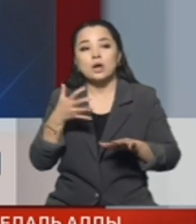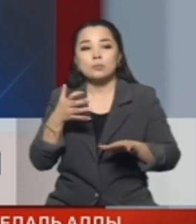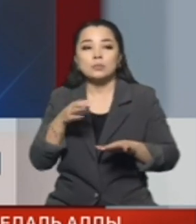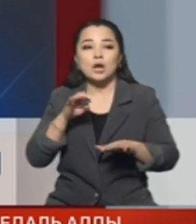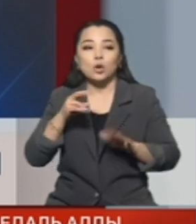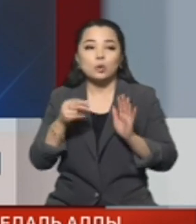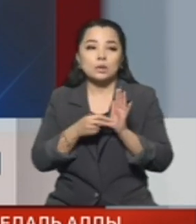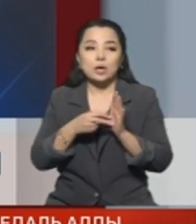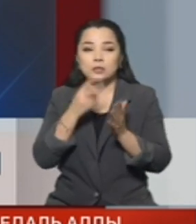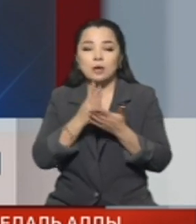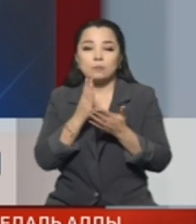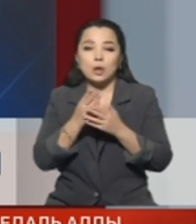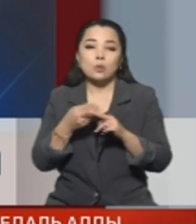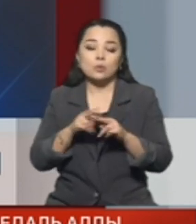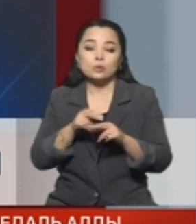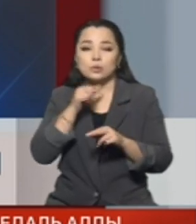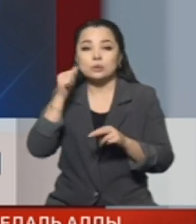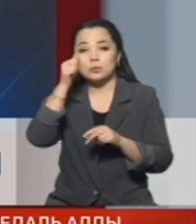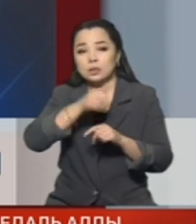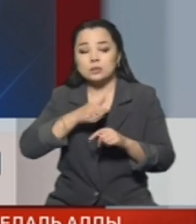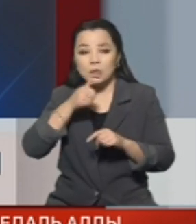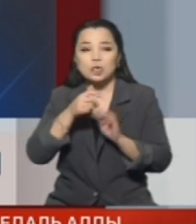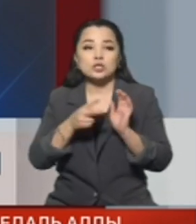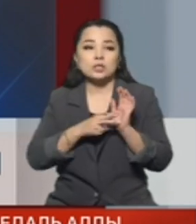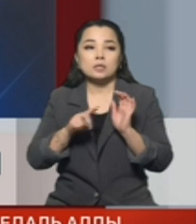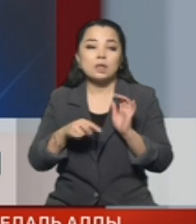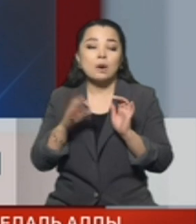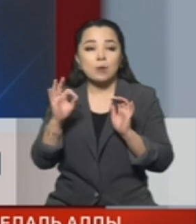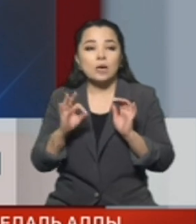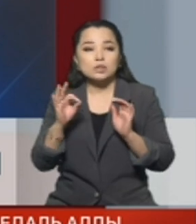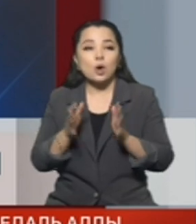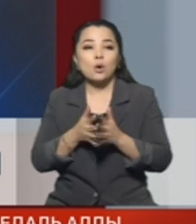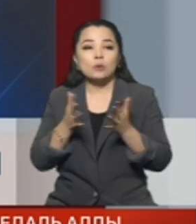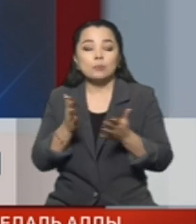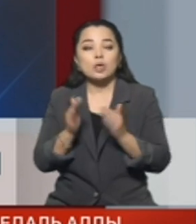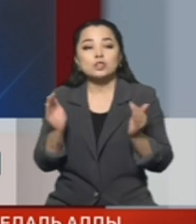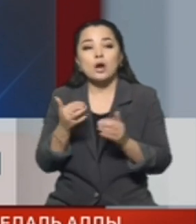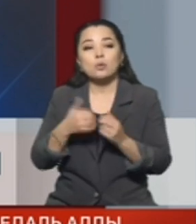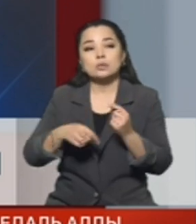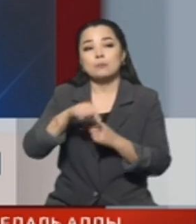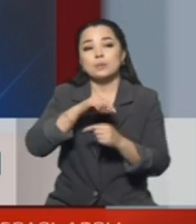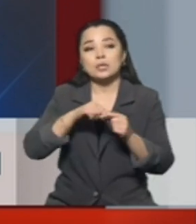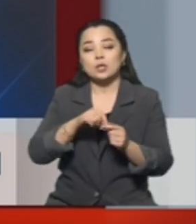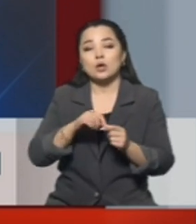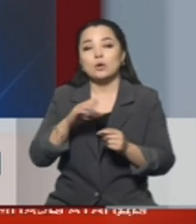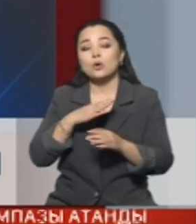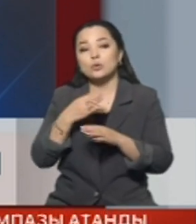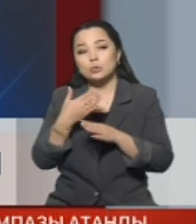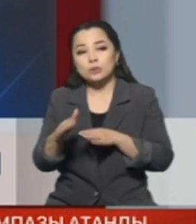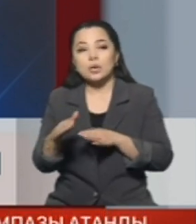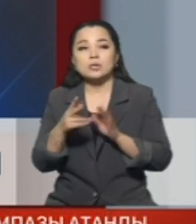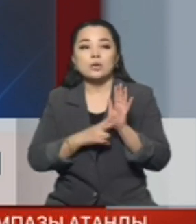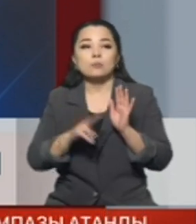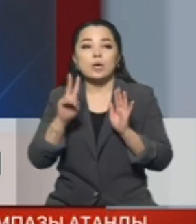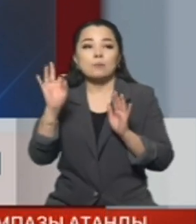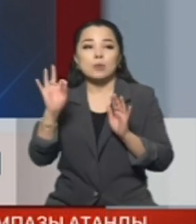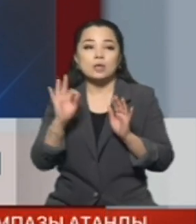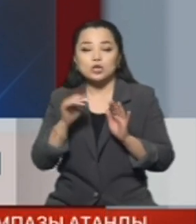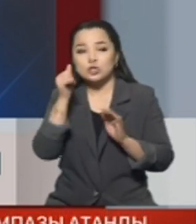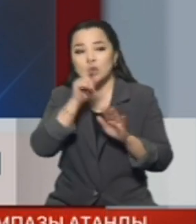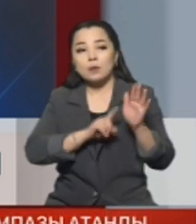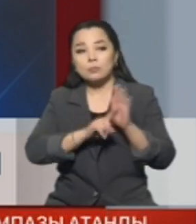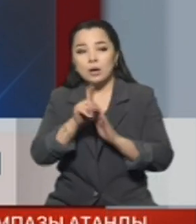триллион теңгеге жеткен. Бұл өткен жылғыдан 7%-ға көп. Мұндағы шағын және орта бизнестің үлесі 72%. Жыл басынан